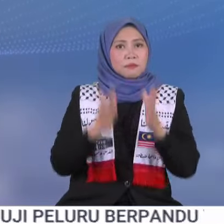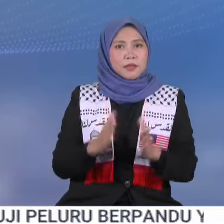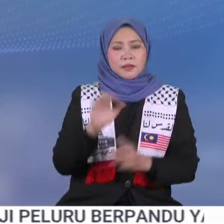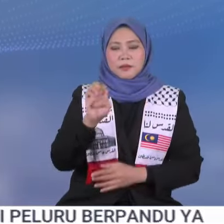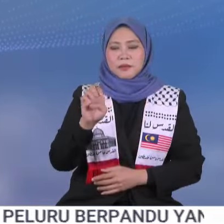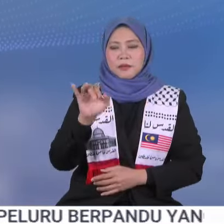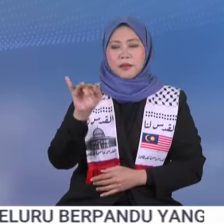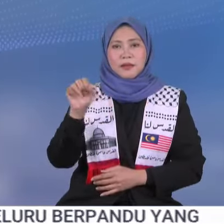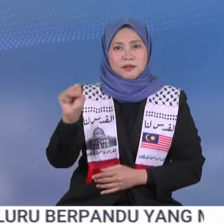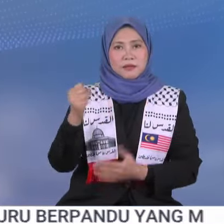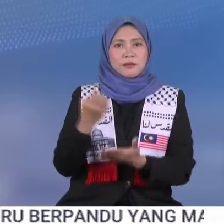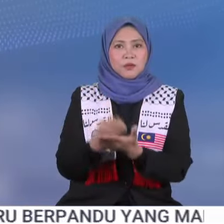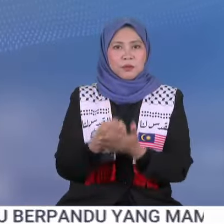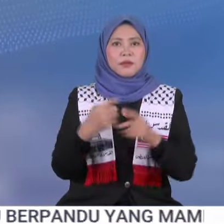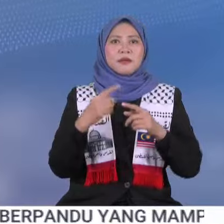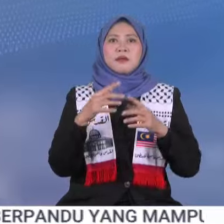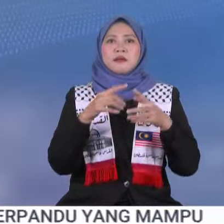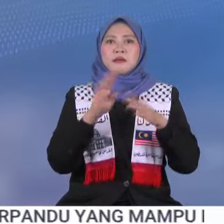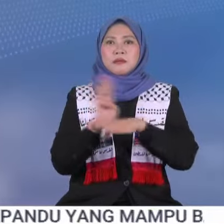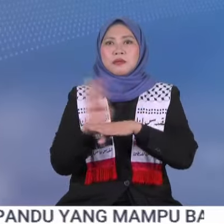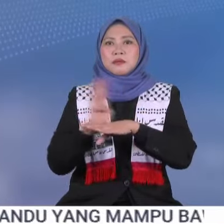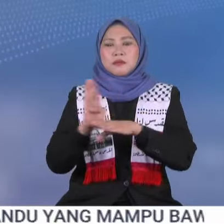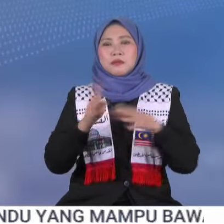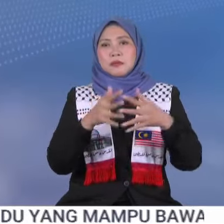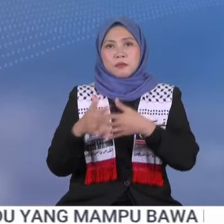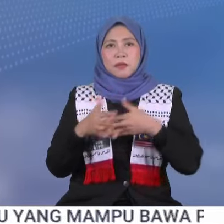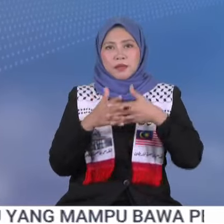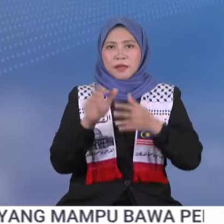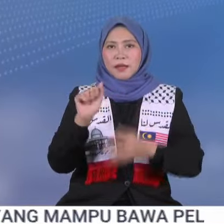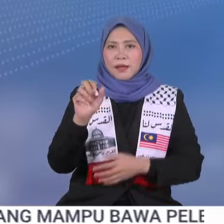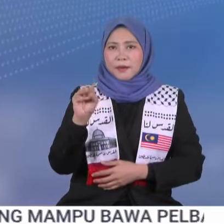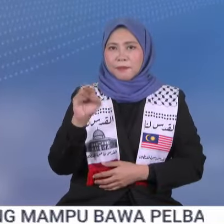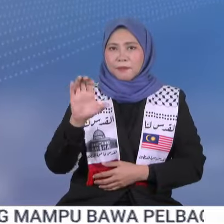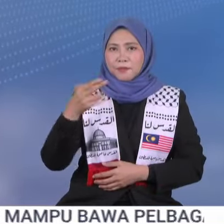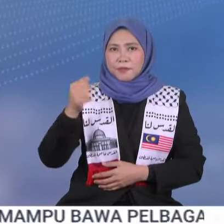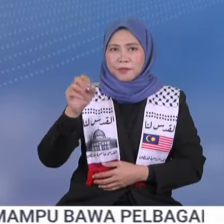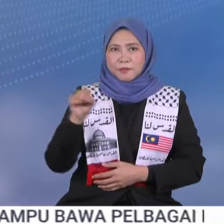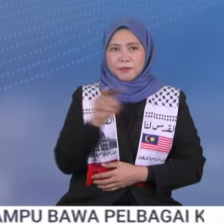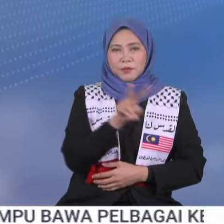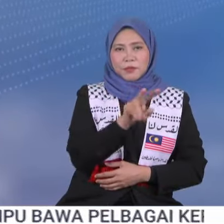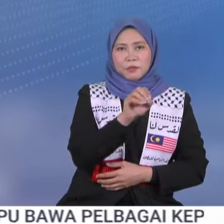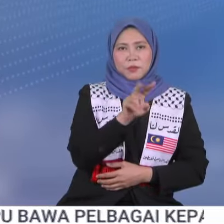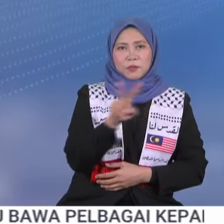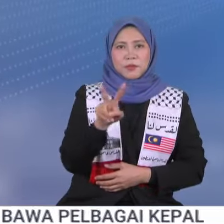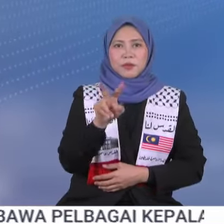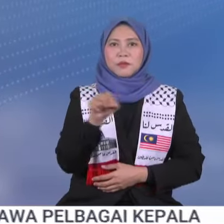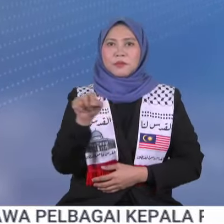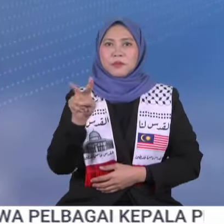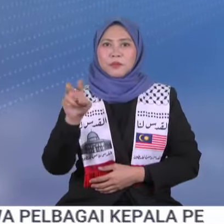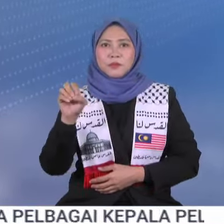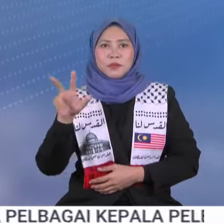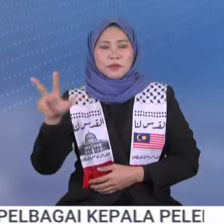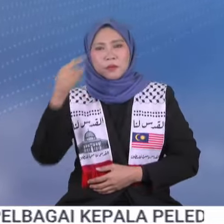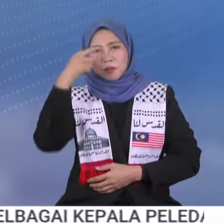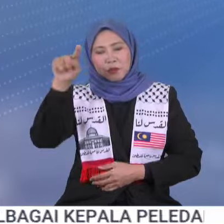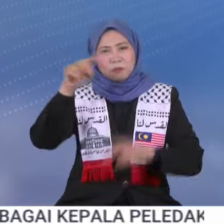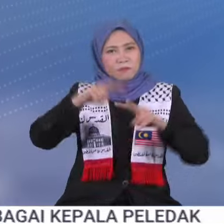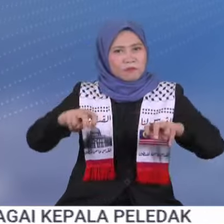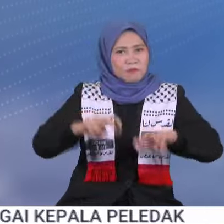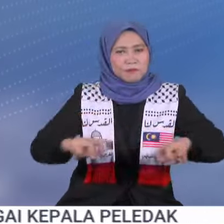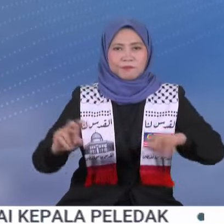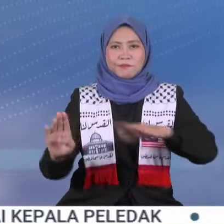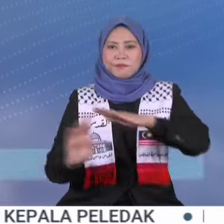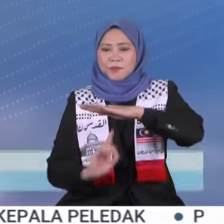Eis dewan perniagaan Amerika Malaysia amcham 2022-2023 untuk memperhalus dasar